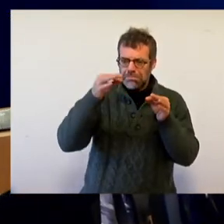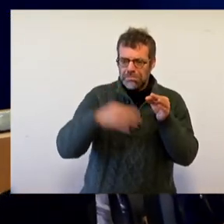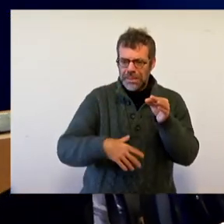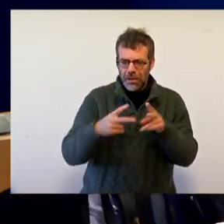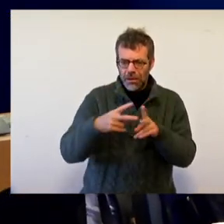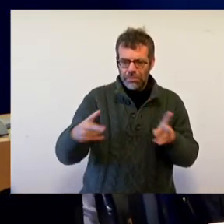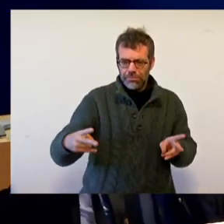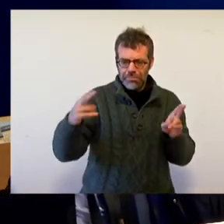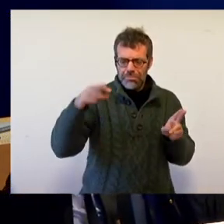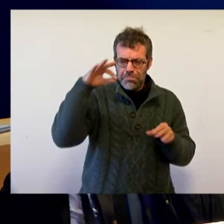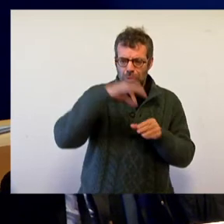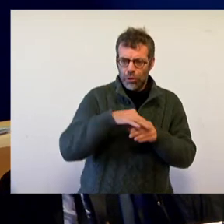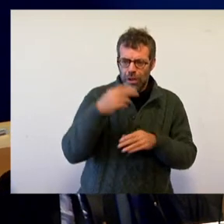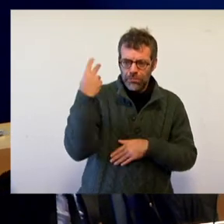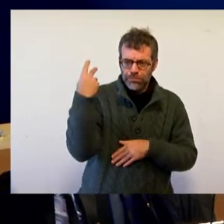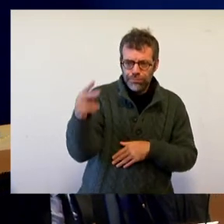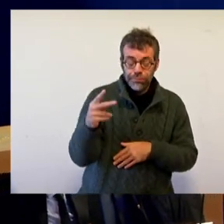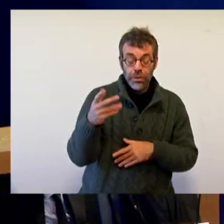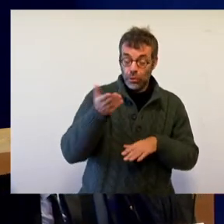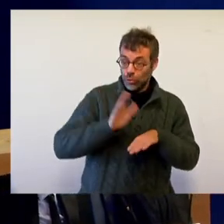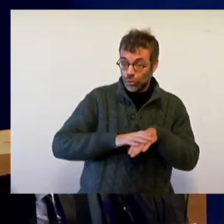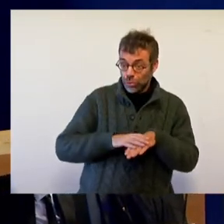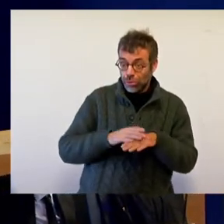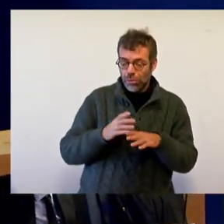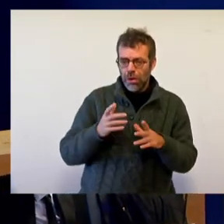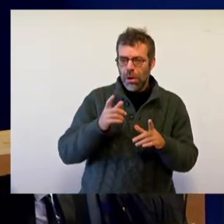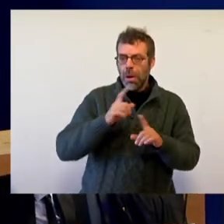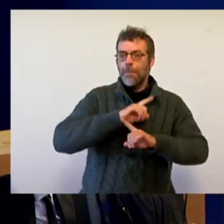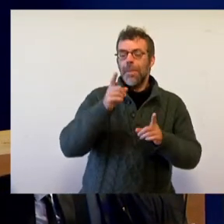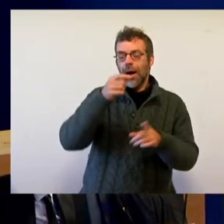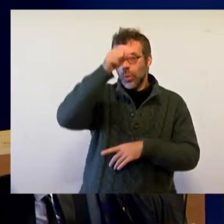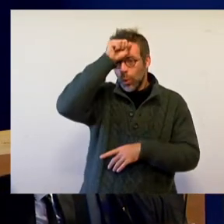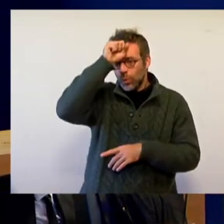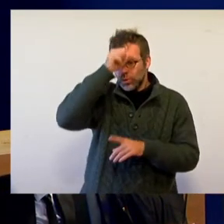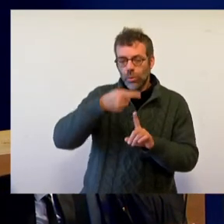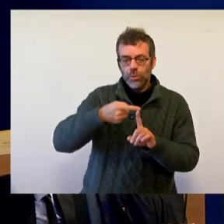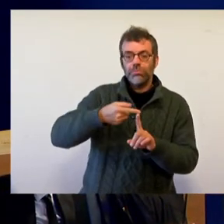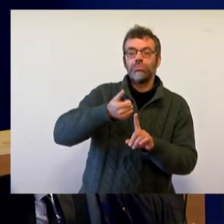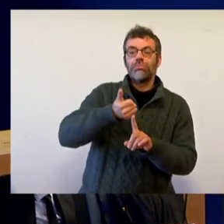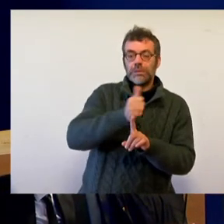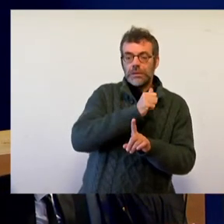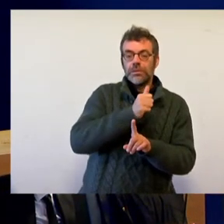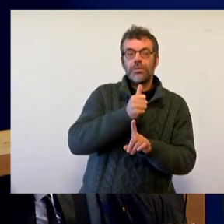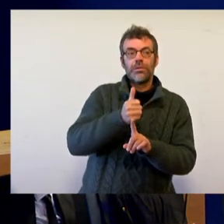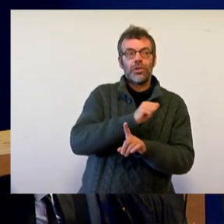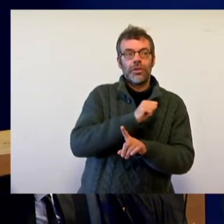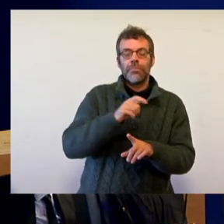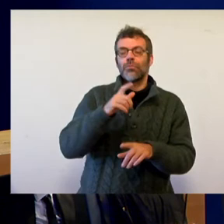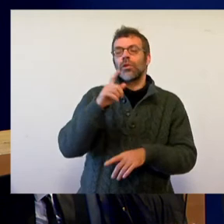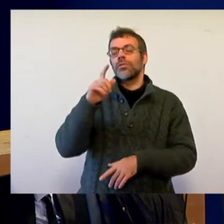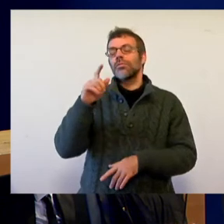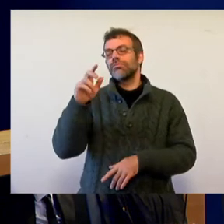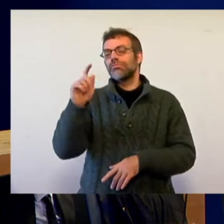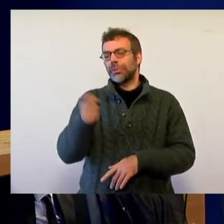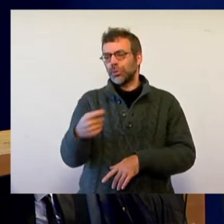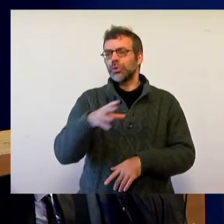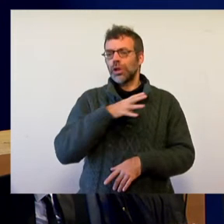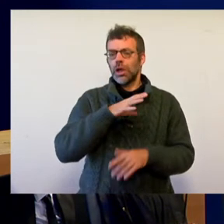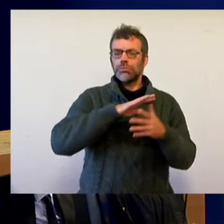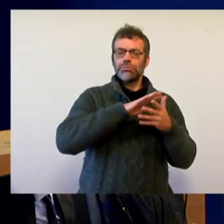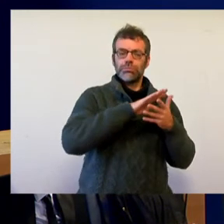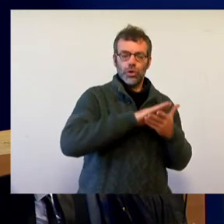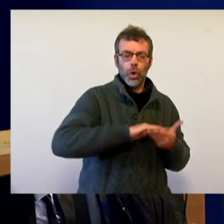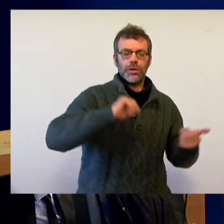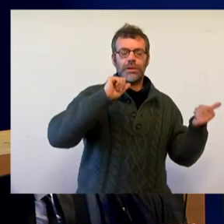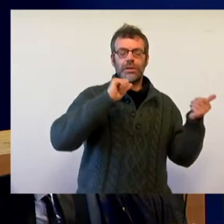mandat. Parce que c'est vrai que les premiers débats que nous avions eus étaient en transition avec l'ancienne municipalité, l'ancienne